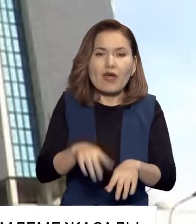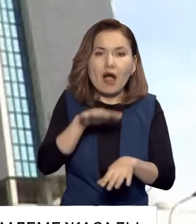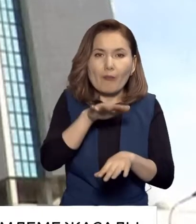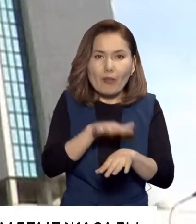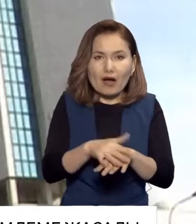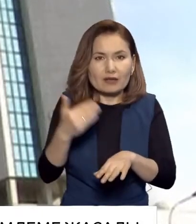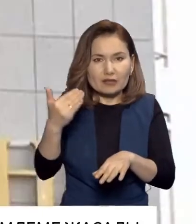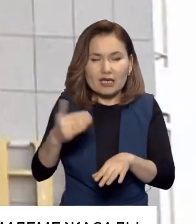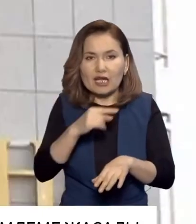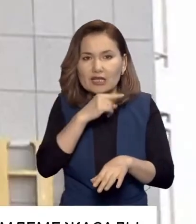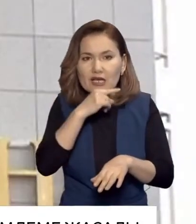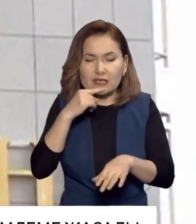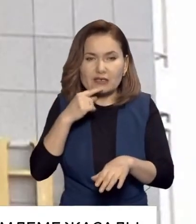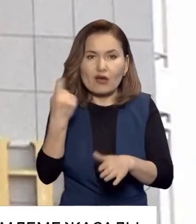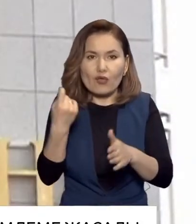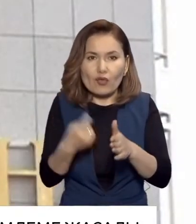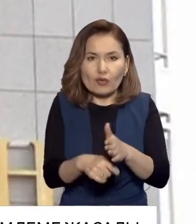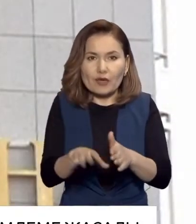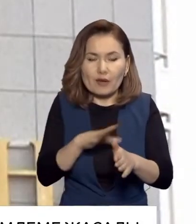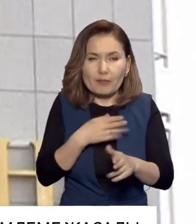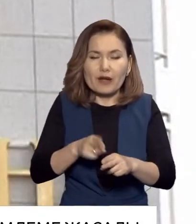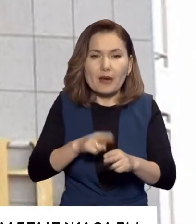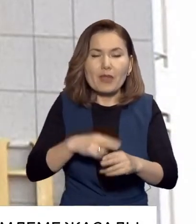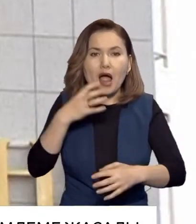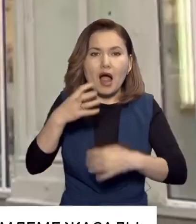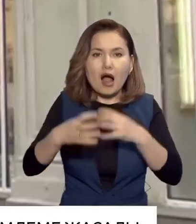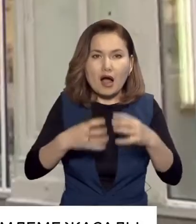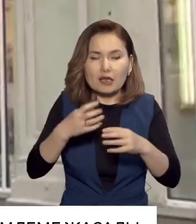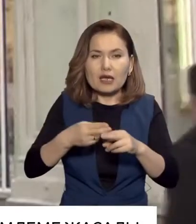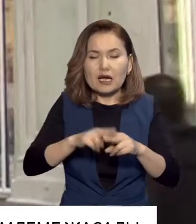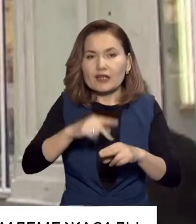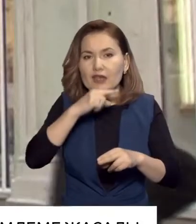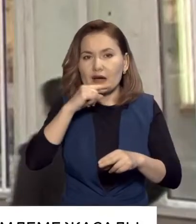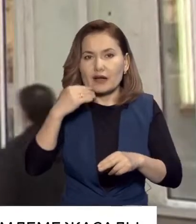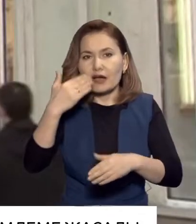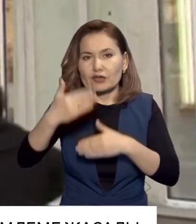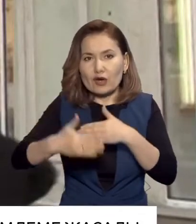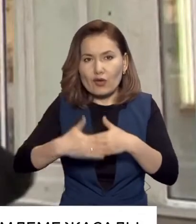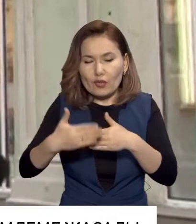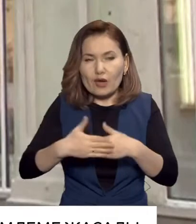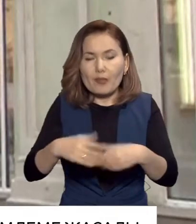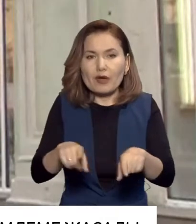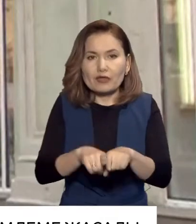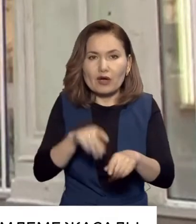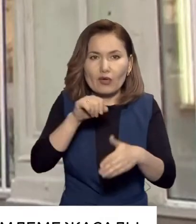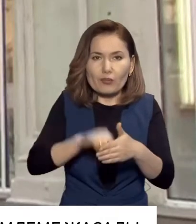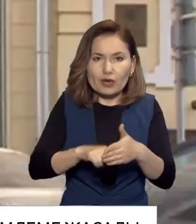отыр. Бұған қоса халықаралық санкциялардан кейін S&P Global Ratings агенттігі